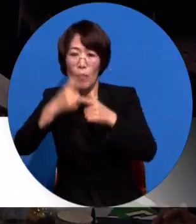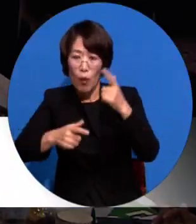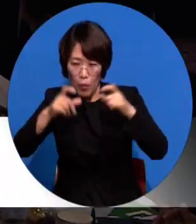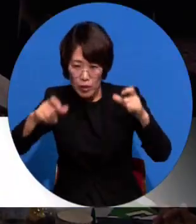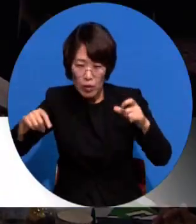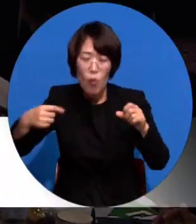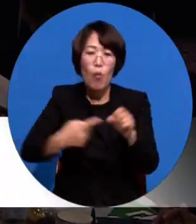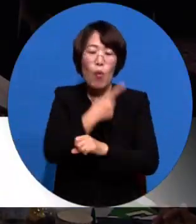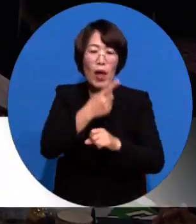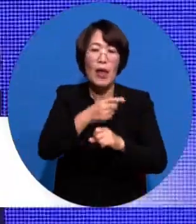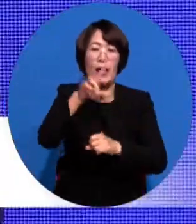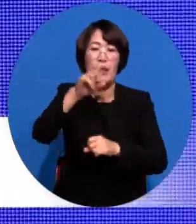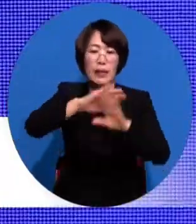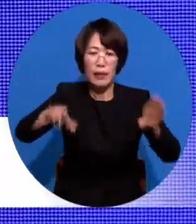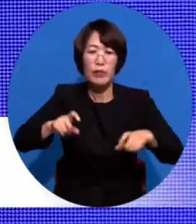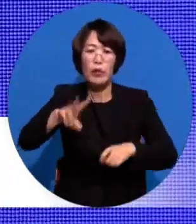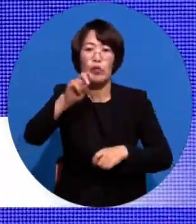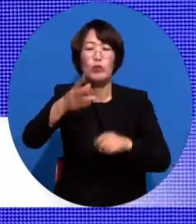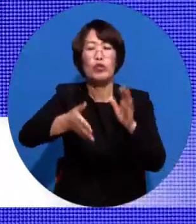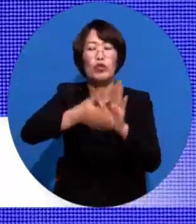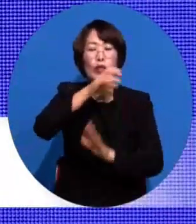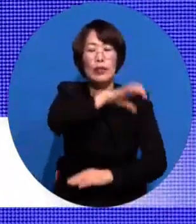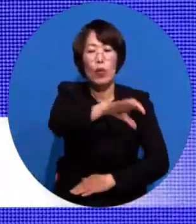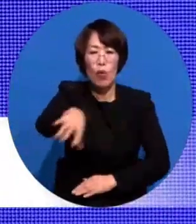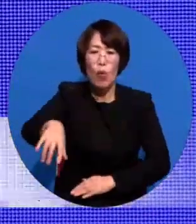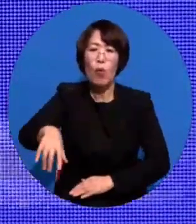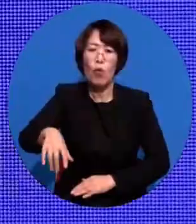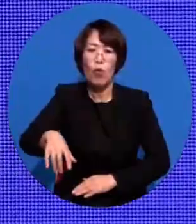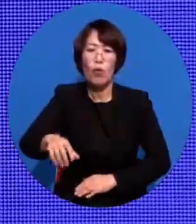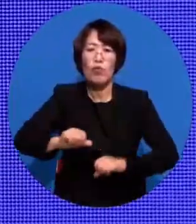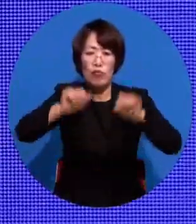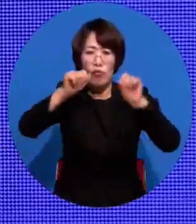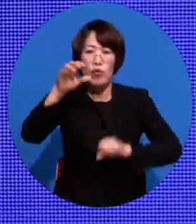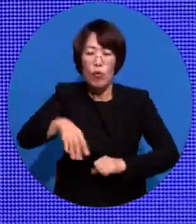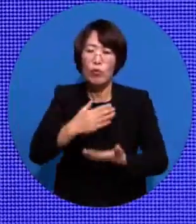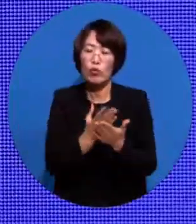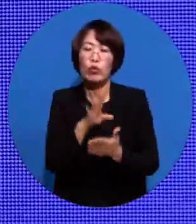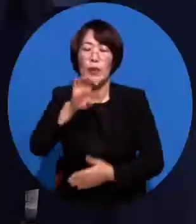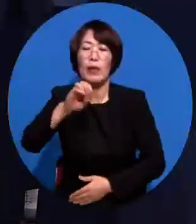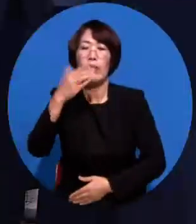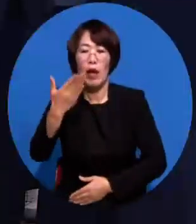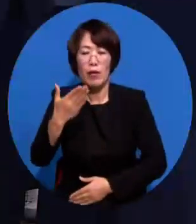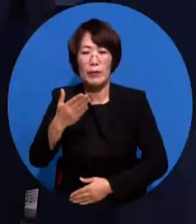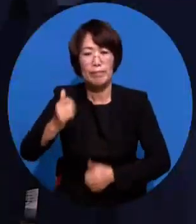비롯한 전남 22개 시군 70개 경기장에서 49개 종목이 펼쳐집니다.